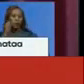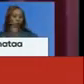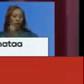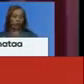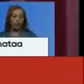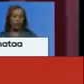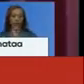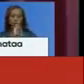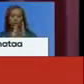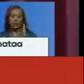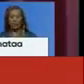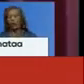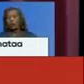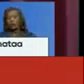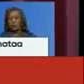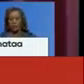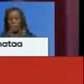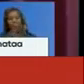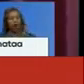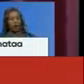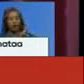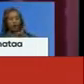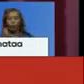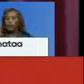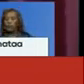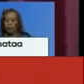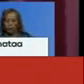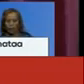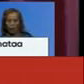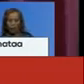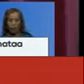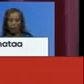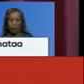አባላት ስነ ምግባር ደንብ አንቀጽ 107